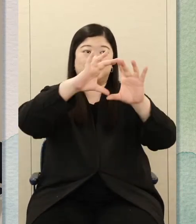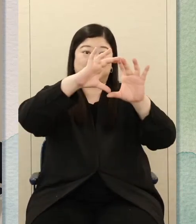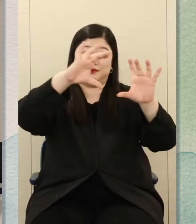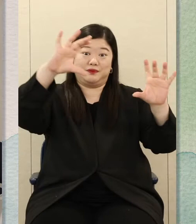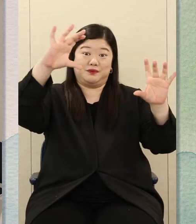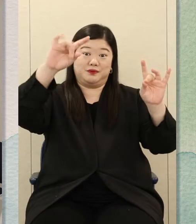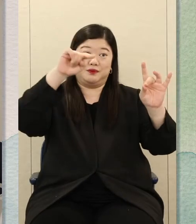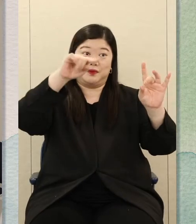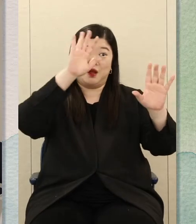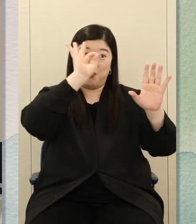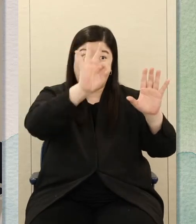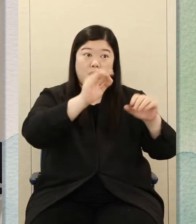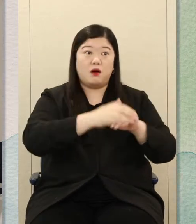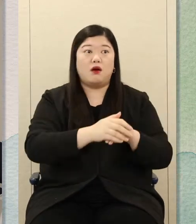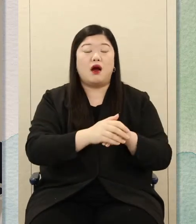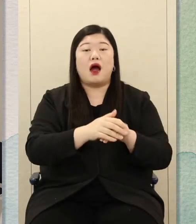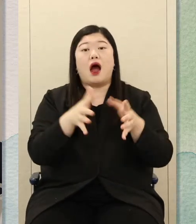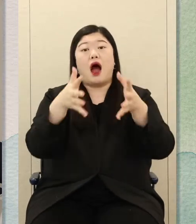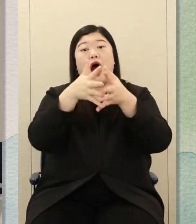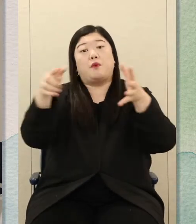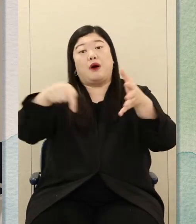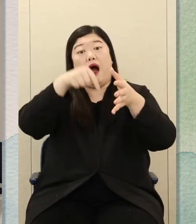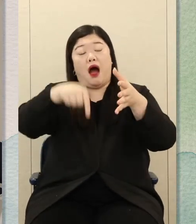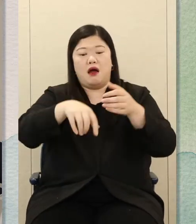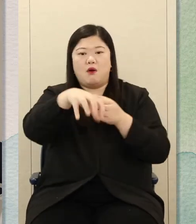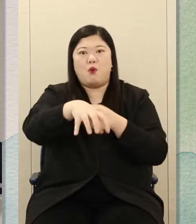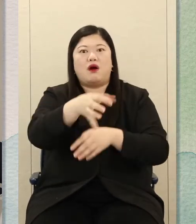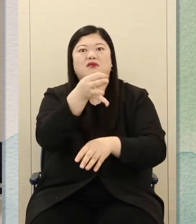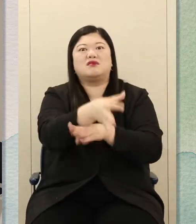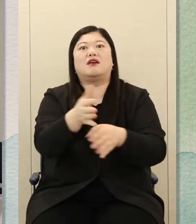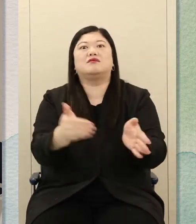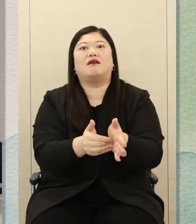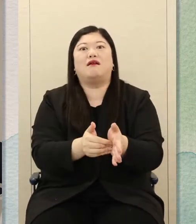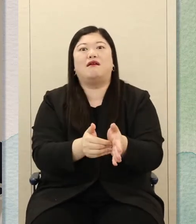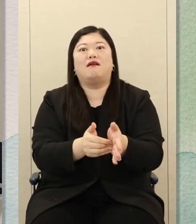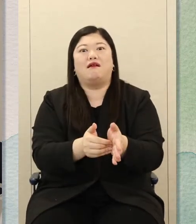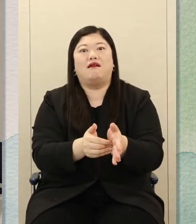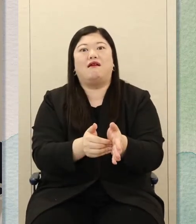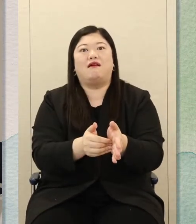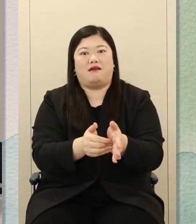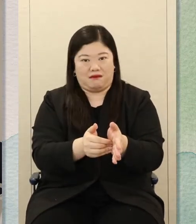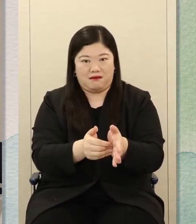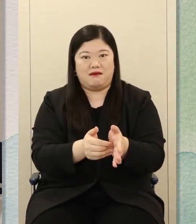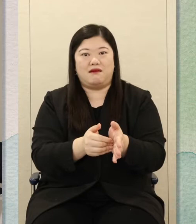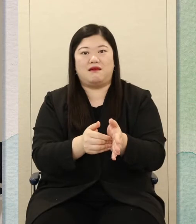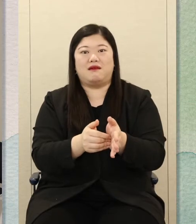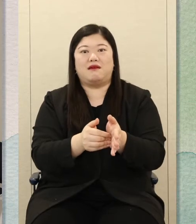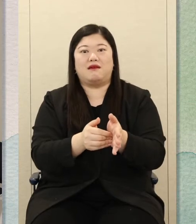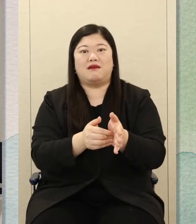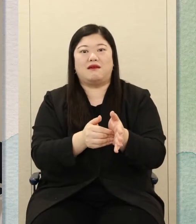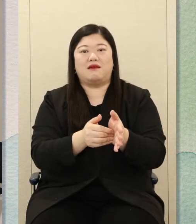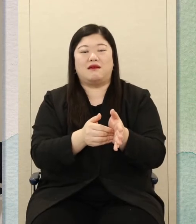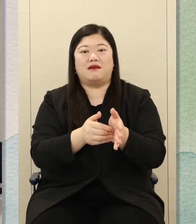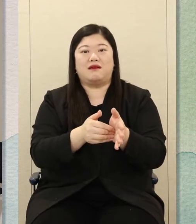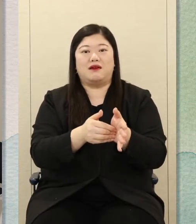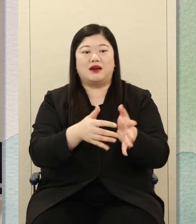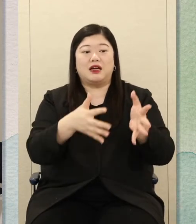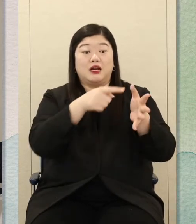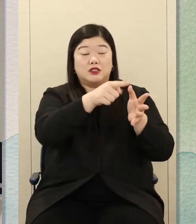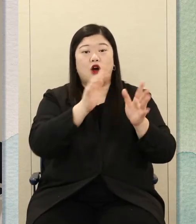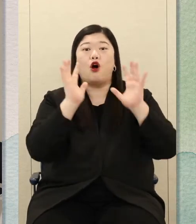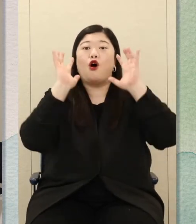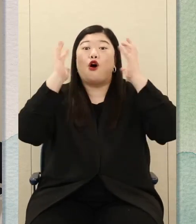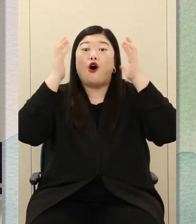아파트 공동으로 구입하셨어요. 그래가지고 저 아파트를 공동으로 사서 저기를 어린이